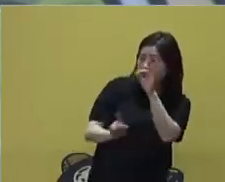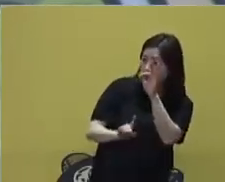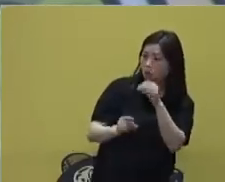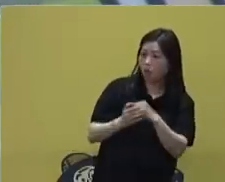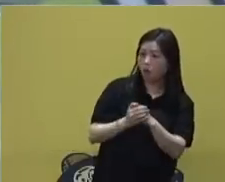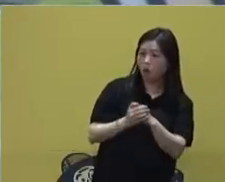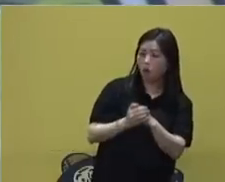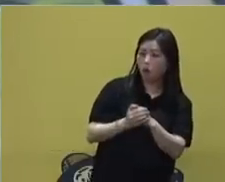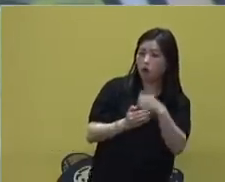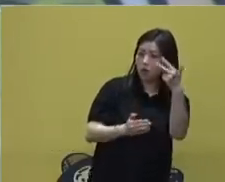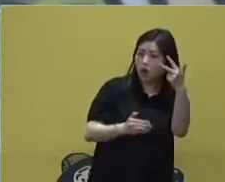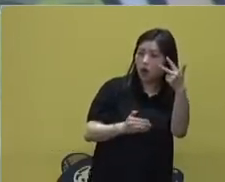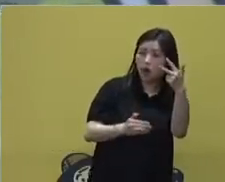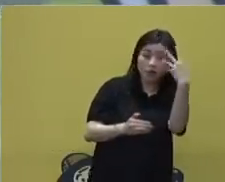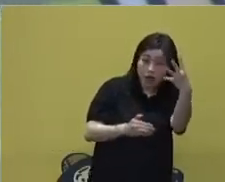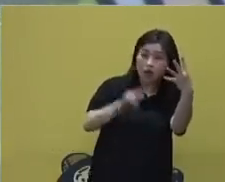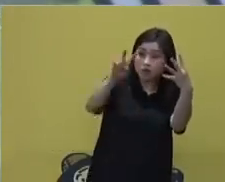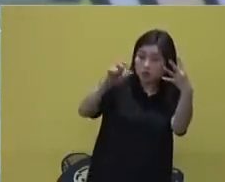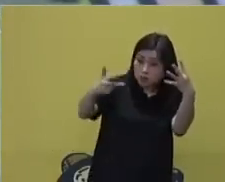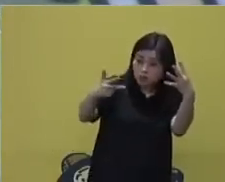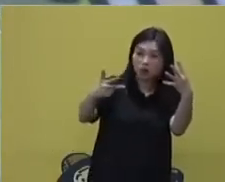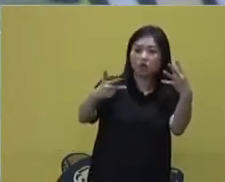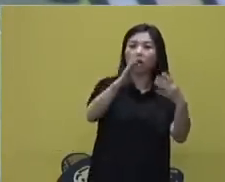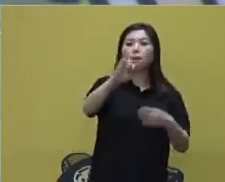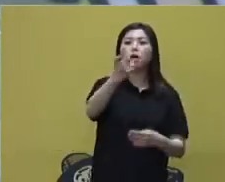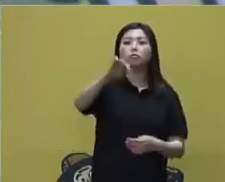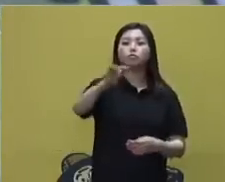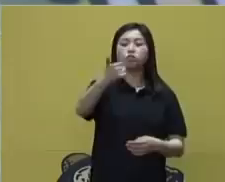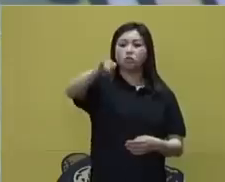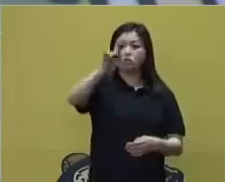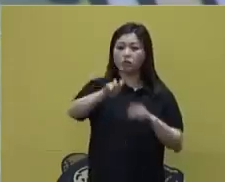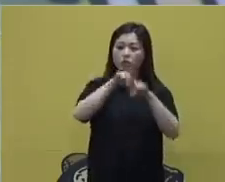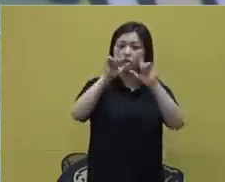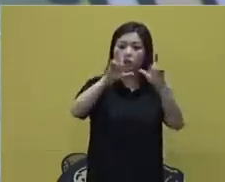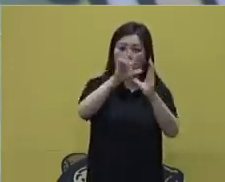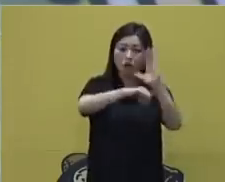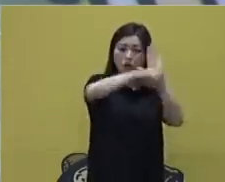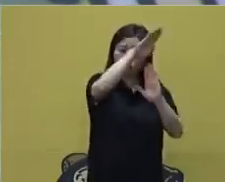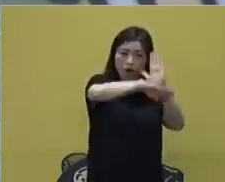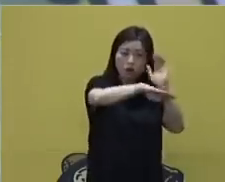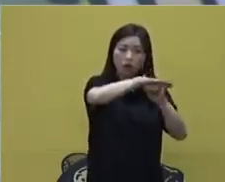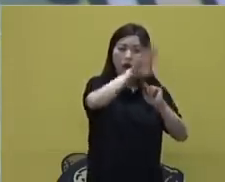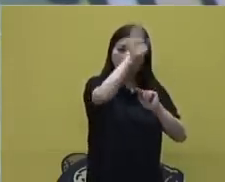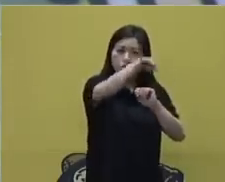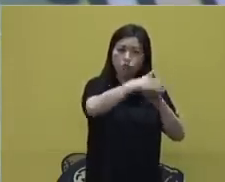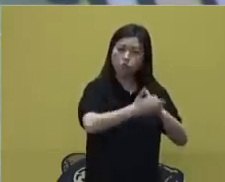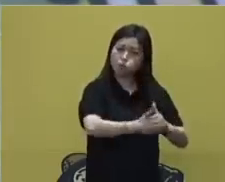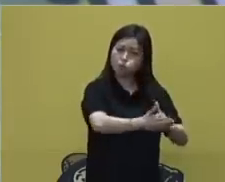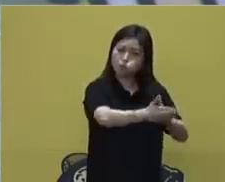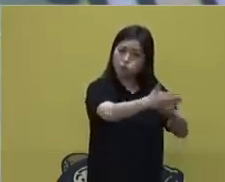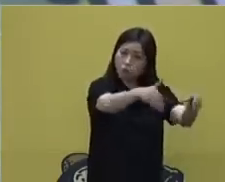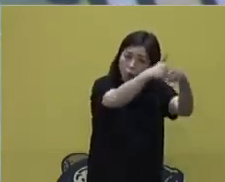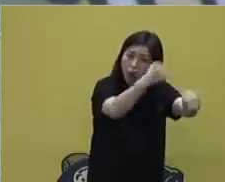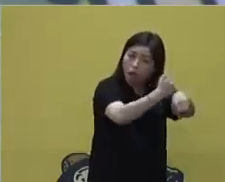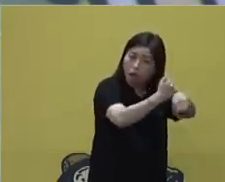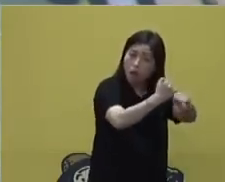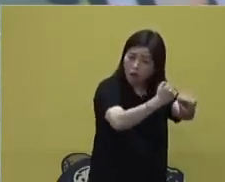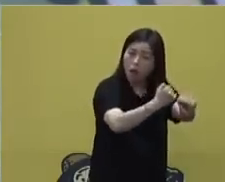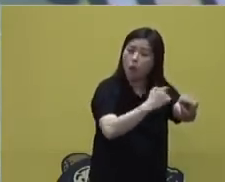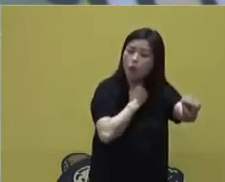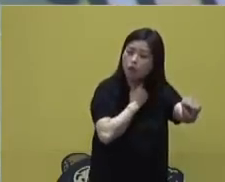4.27 판문점 선언 때 여러 가지 남북관계 진전에 대한 합의를 봤습니다. 또 9.19 평양공동선언에서도 합의를